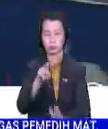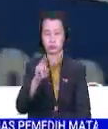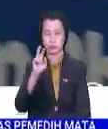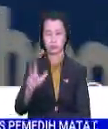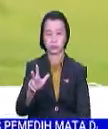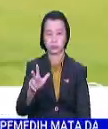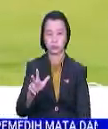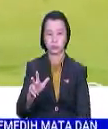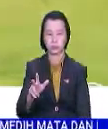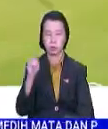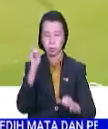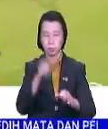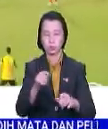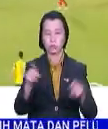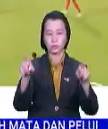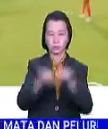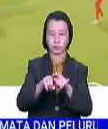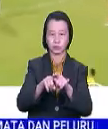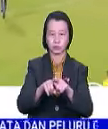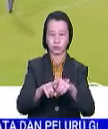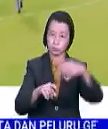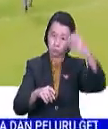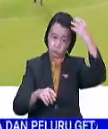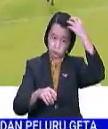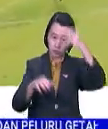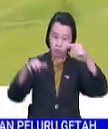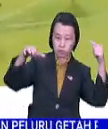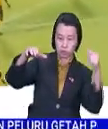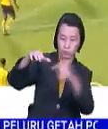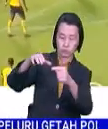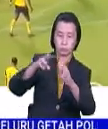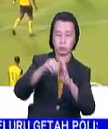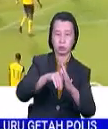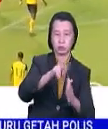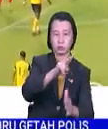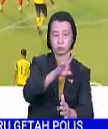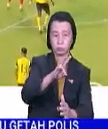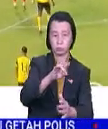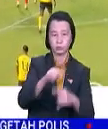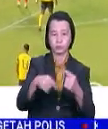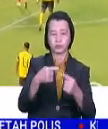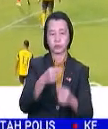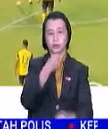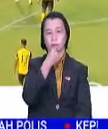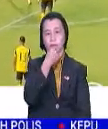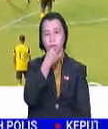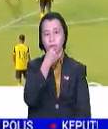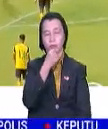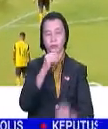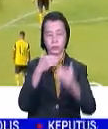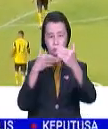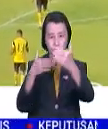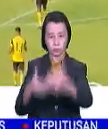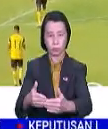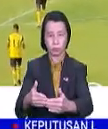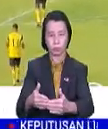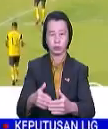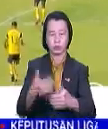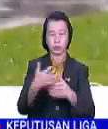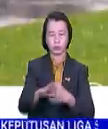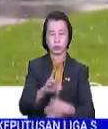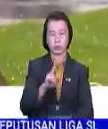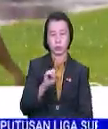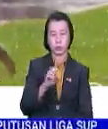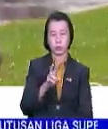ke-23. Gol penyamaan The Red Giants hadir pada minit ke-27 apabila pengadil perlawanan menghadiahkan sepakan penalti selepas